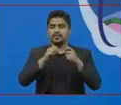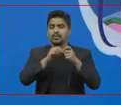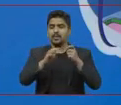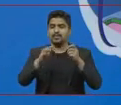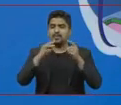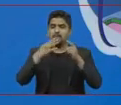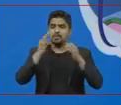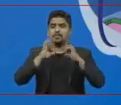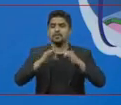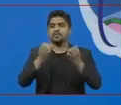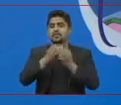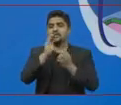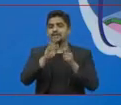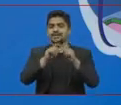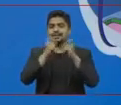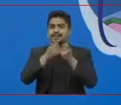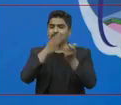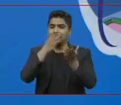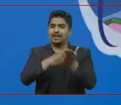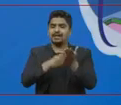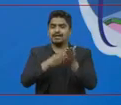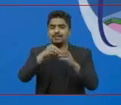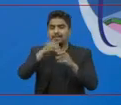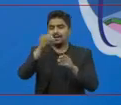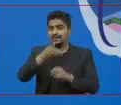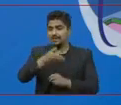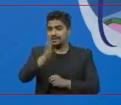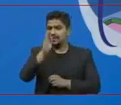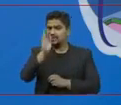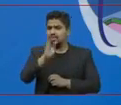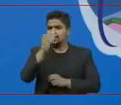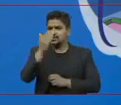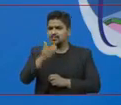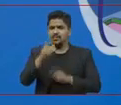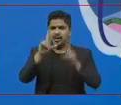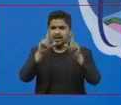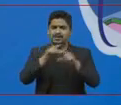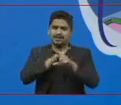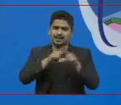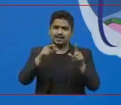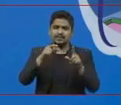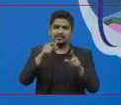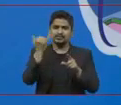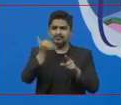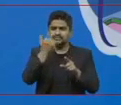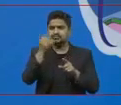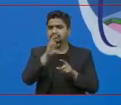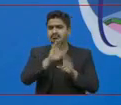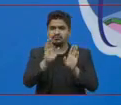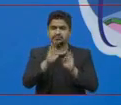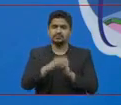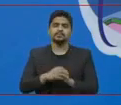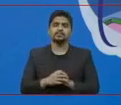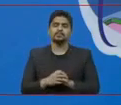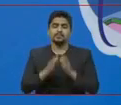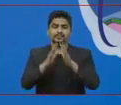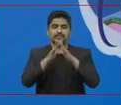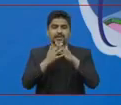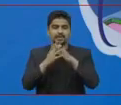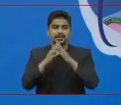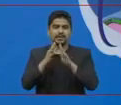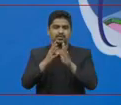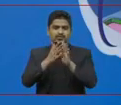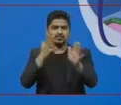कायम गर्न सकिने क्षेत्रमा मात्रै निस्कने, सकेसम्म अनावश्यक हिँडडुल भ्रमणहरू नगर्ने, भिडभाड